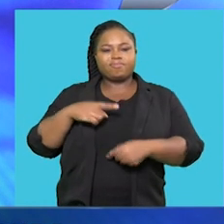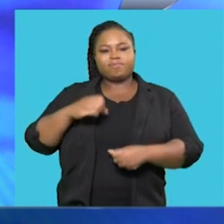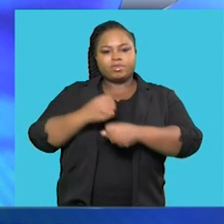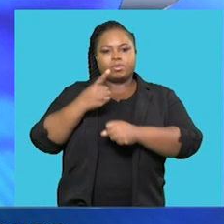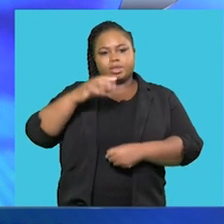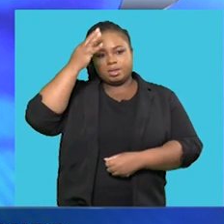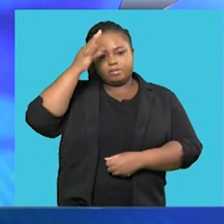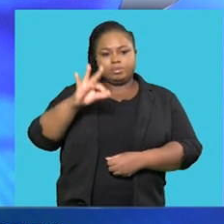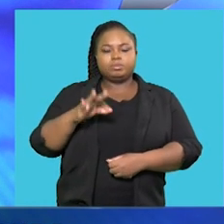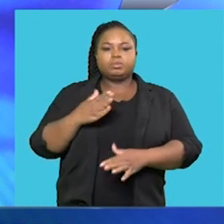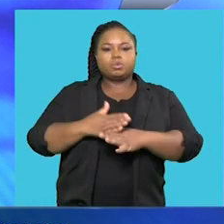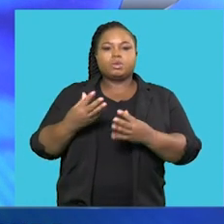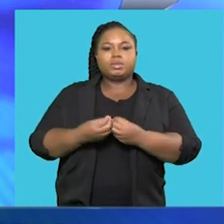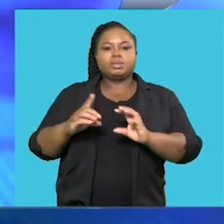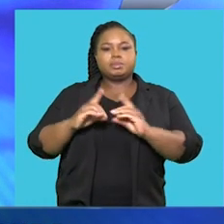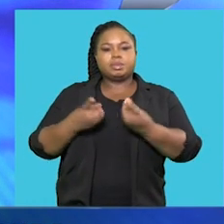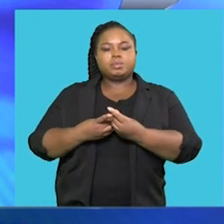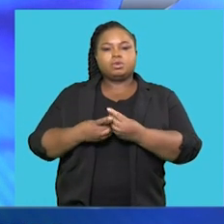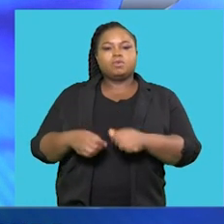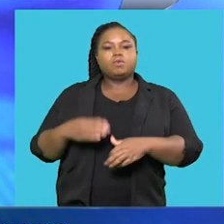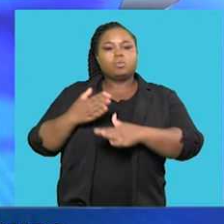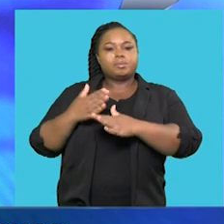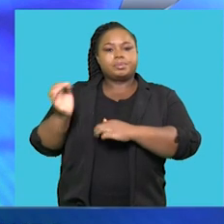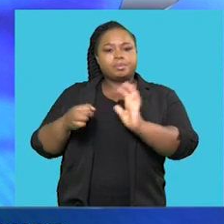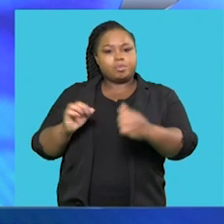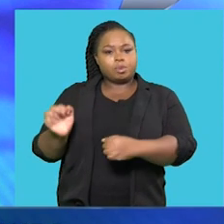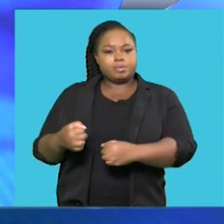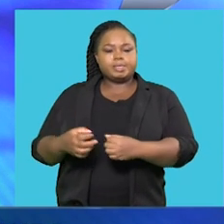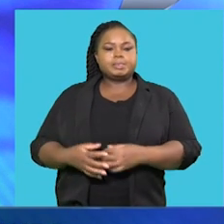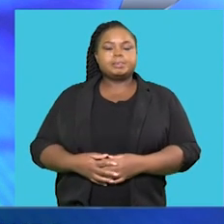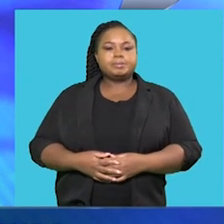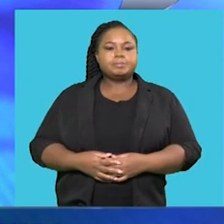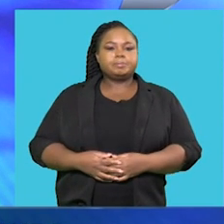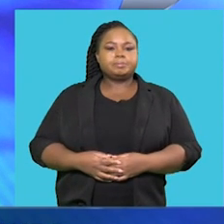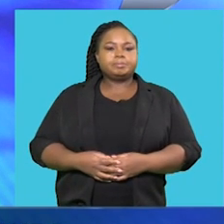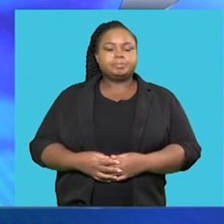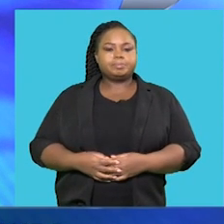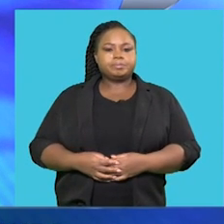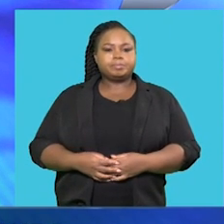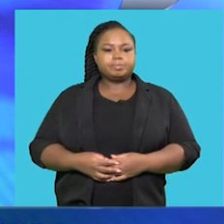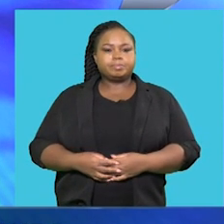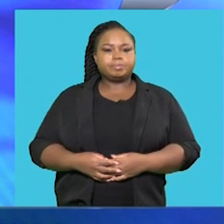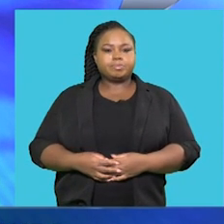wePhondo ngokubambisana nesebe lezengqesho nezabasebenzi kuzwelonke kunye nengxowa-mali yabangaphangeliyo.